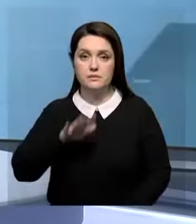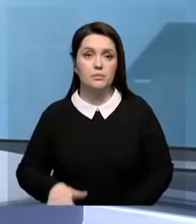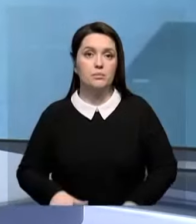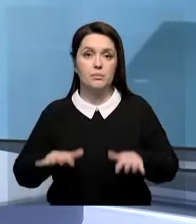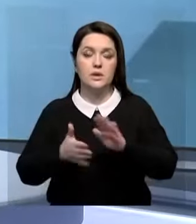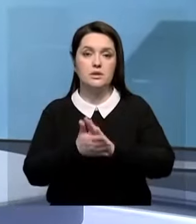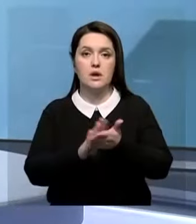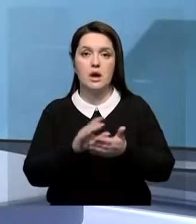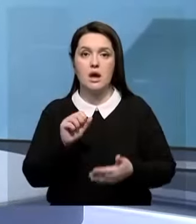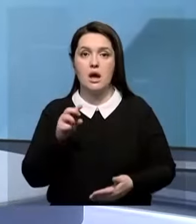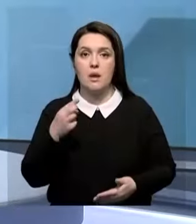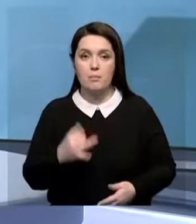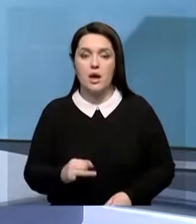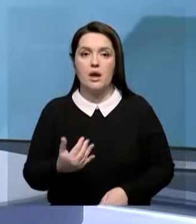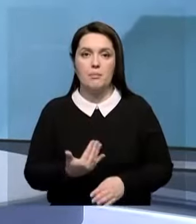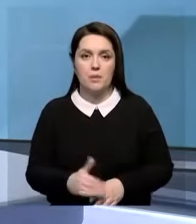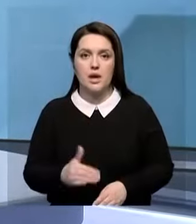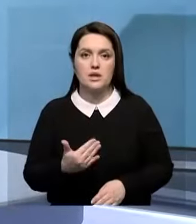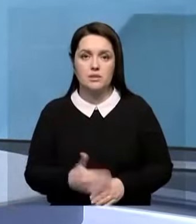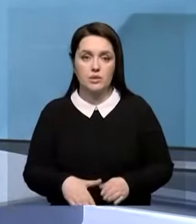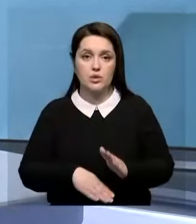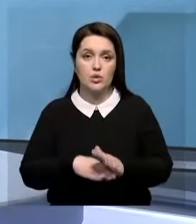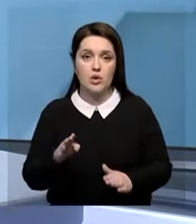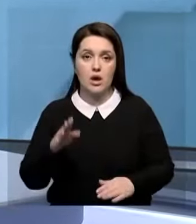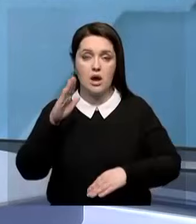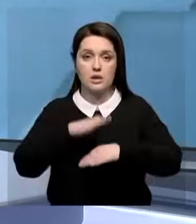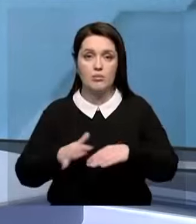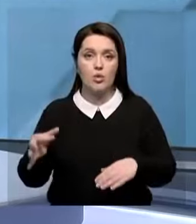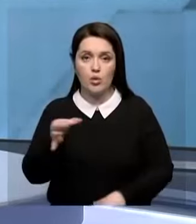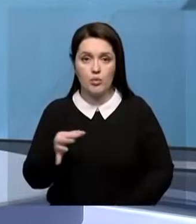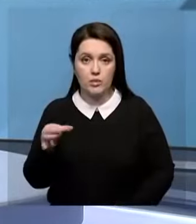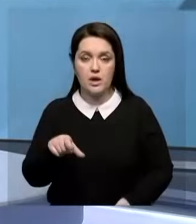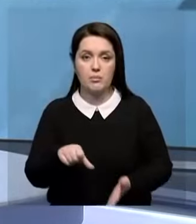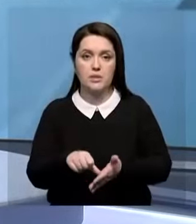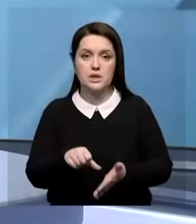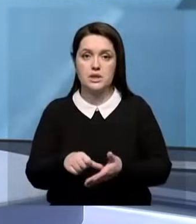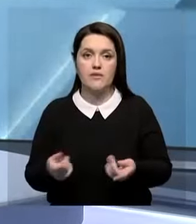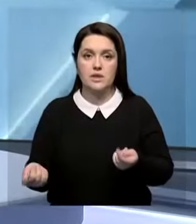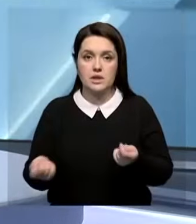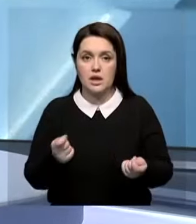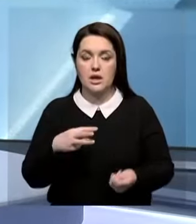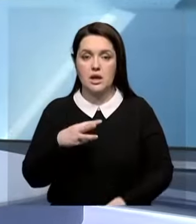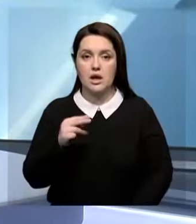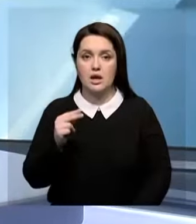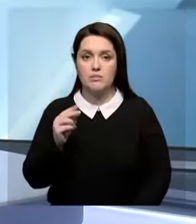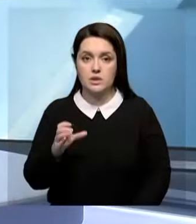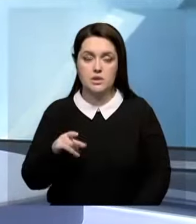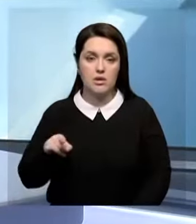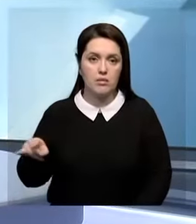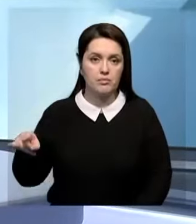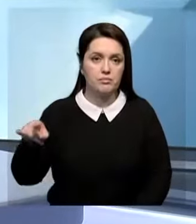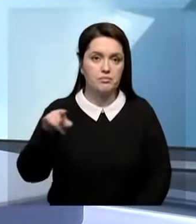Паводковая ситуация в области Абай постепенно стабилизируется. Сегодня Аким области вместе с представителями местных властей и сотрудниками